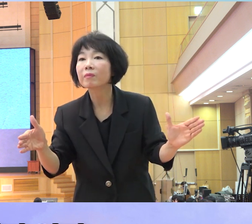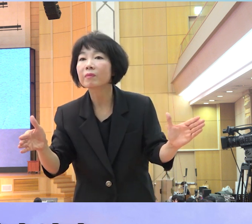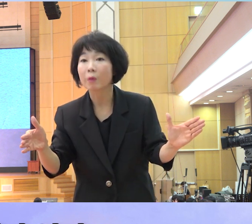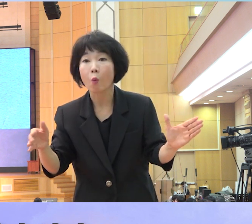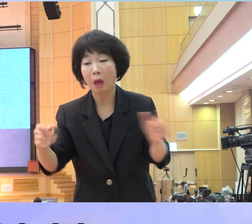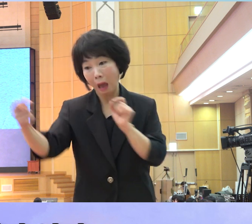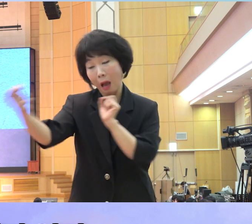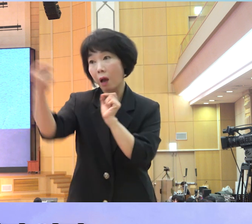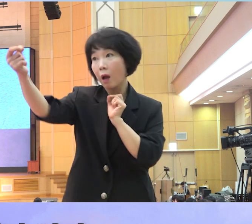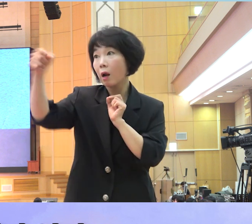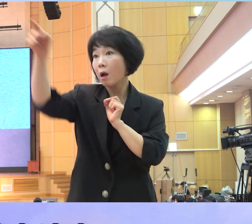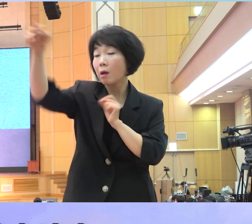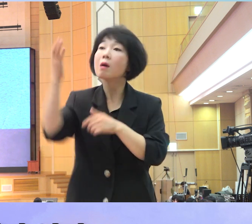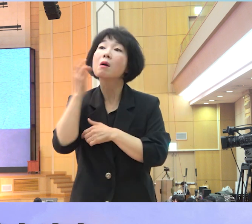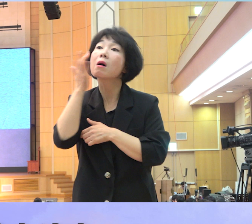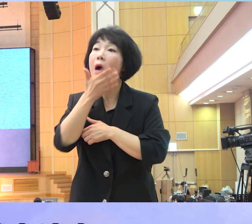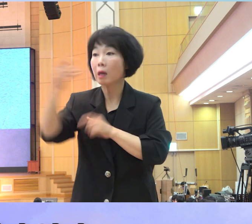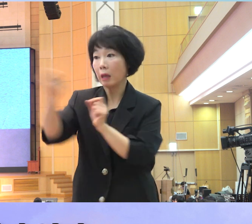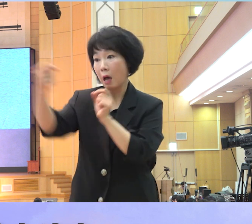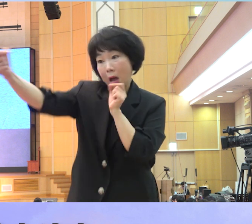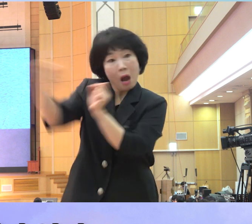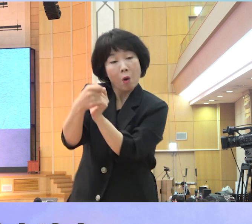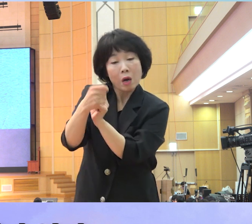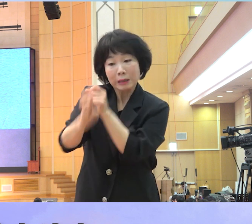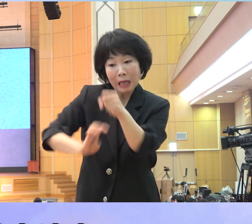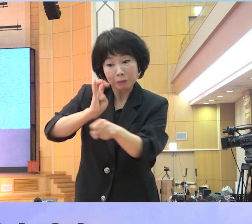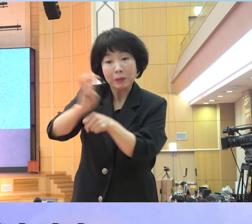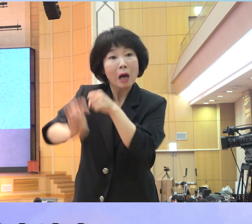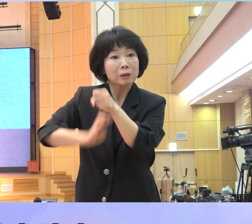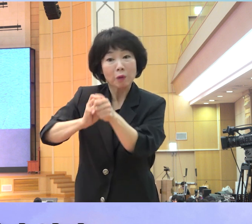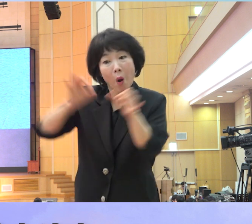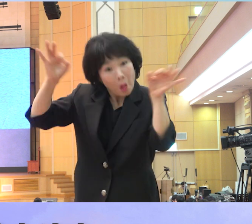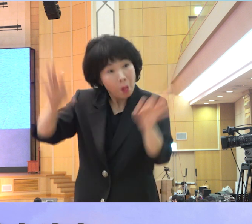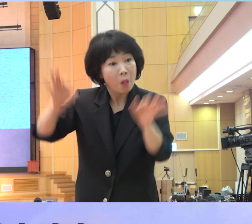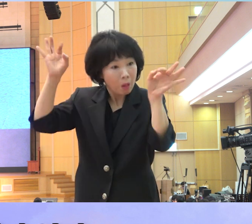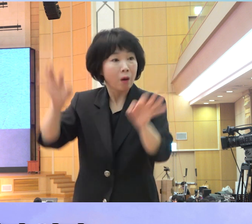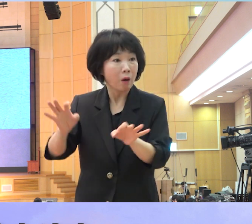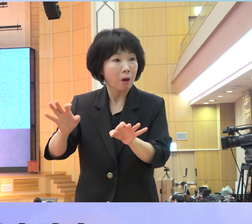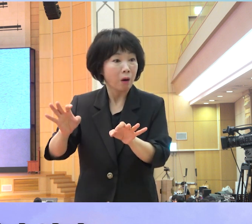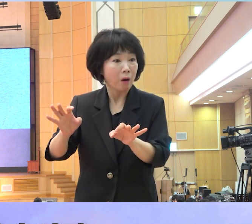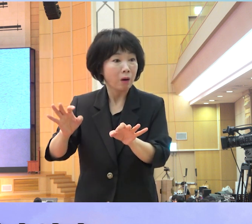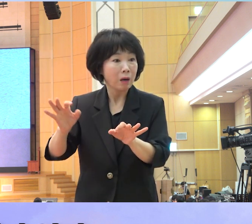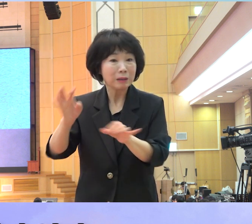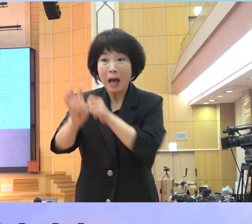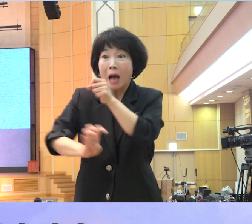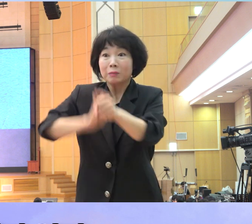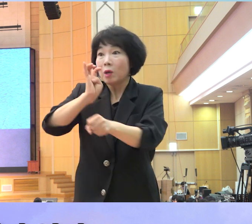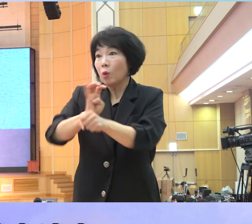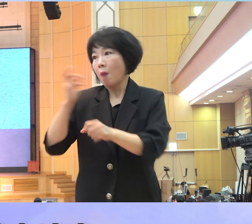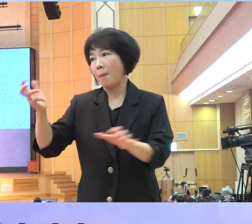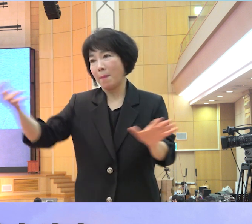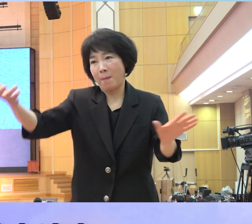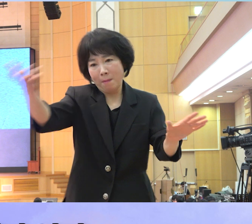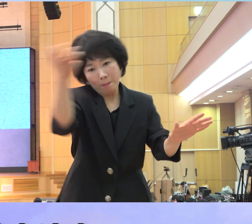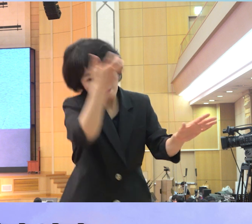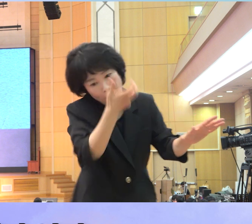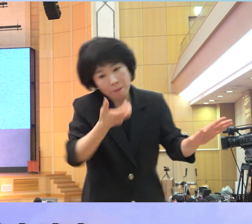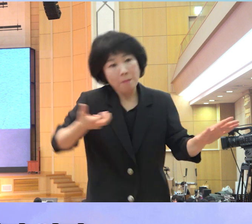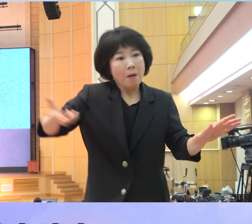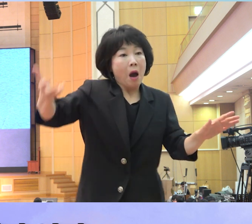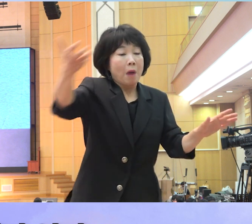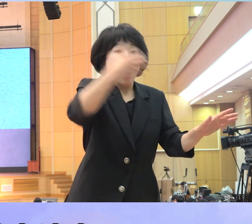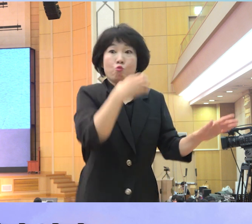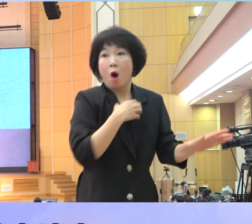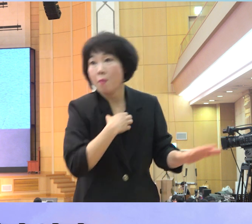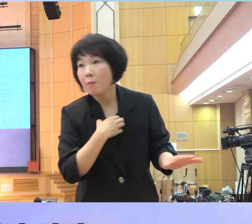걸어서 가면요, 며칠이면 갈 수 있는 거리를 40년을 광야를 헤매면서 이리 갔다 저리 갔다, 이